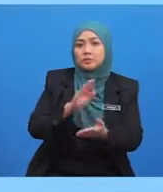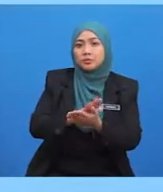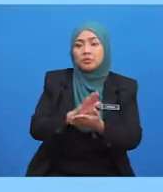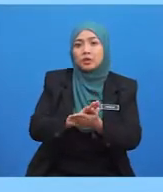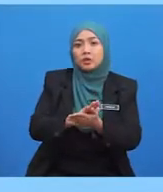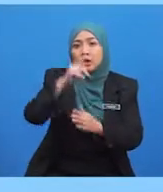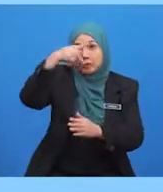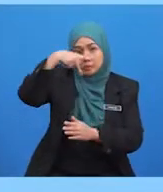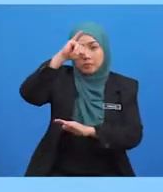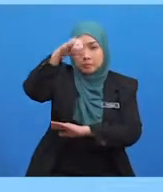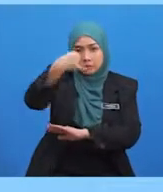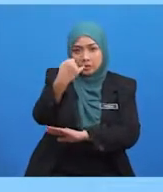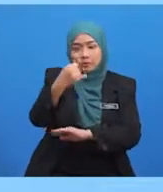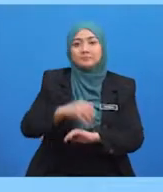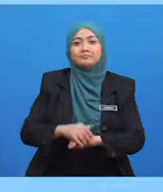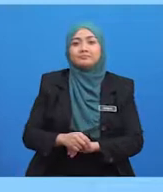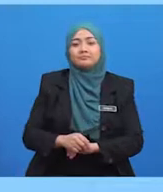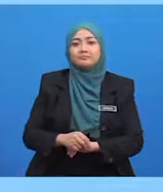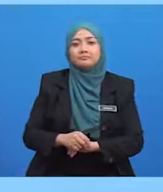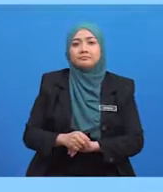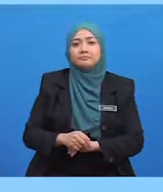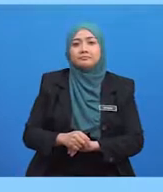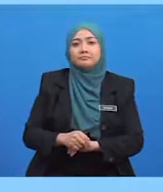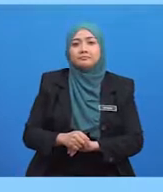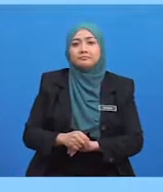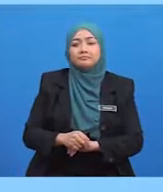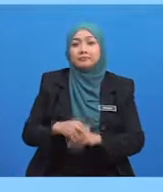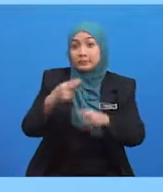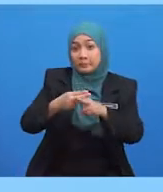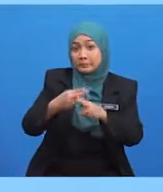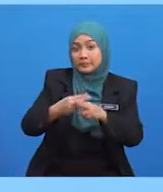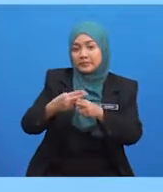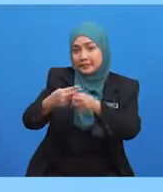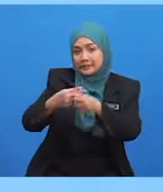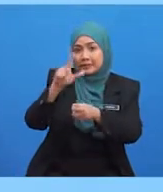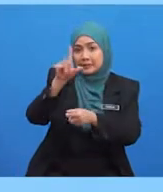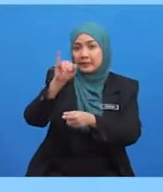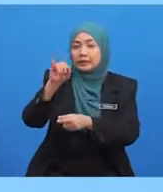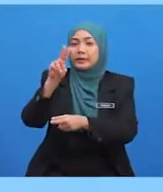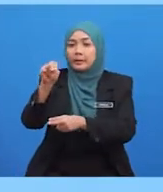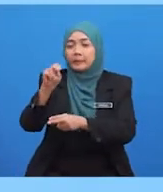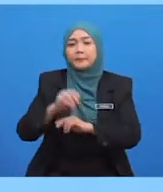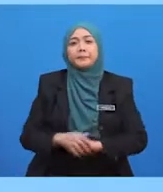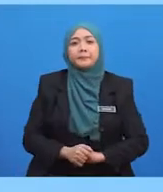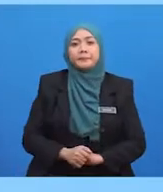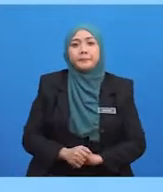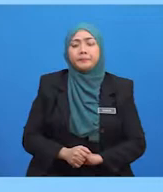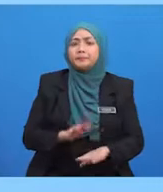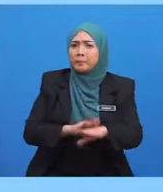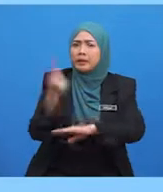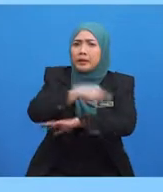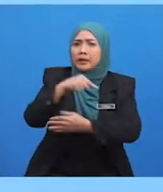mengenali cikgu sebagai Cikgu Lin saja. Lebih mesra, bukan? Pada hari ini, kita akan belajar tentang tajuk Tahun